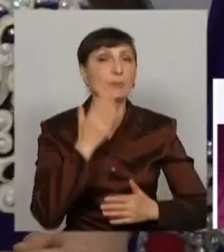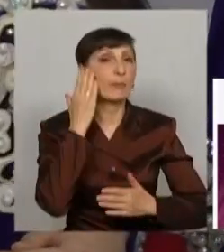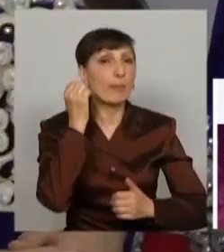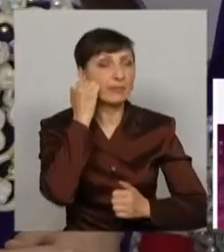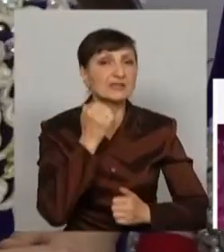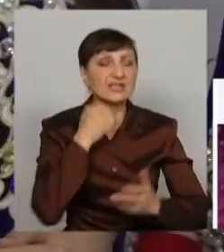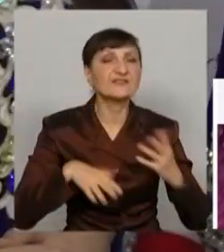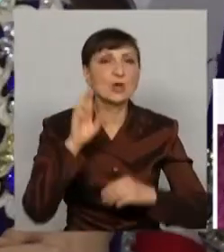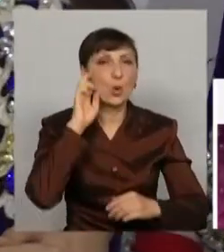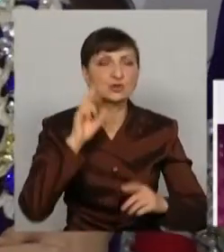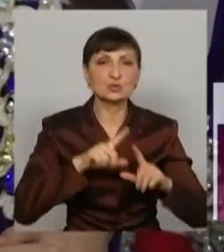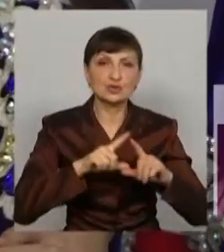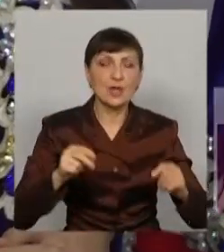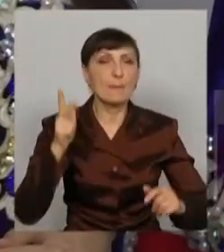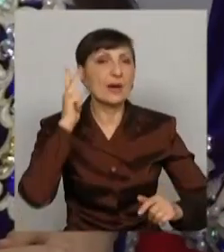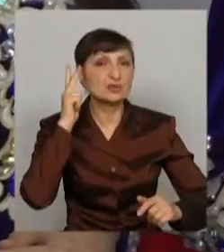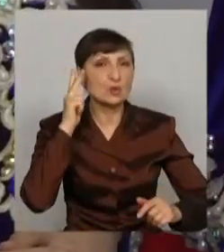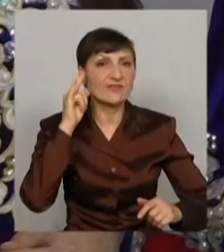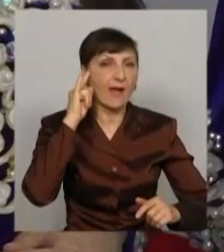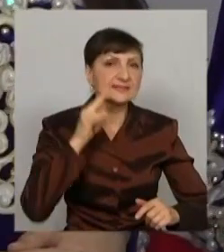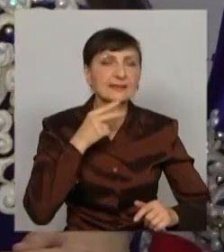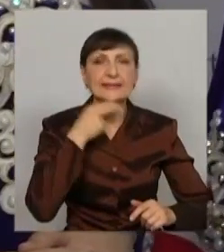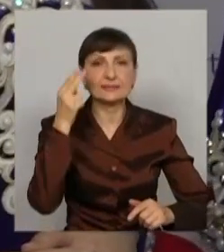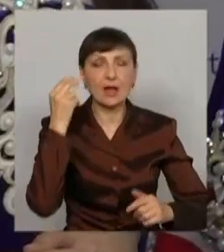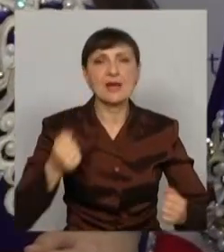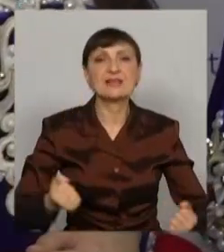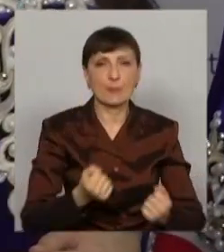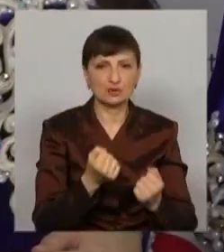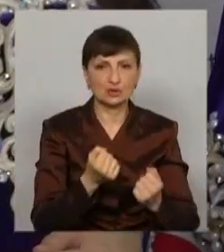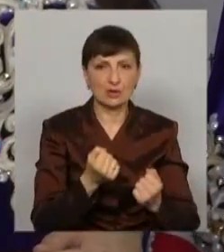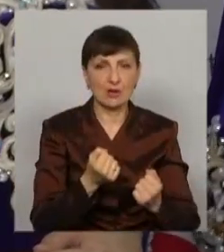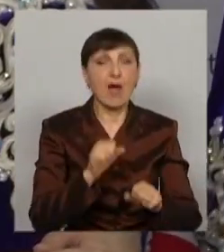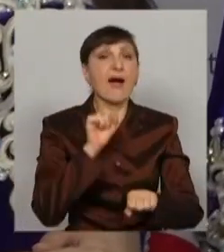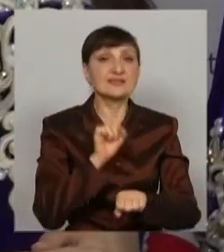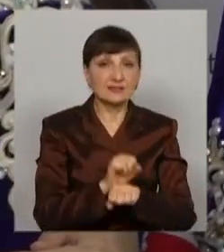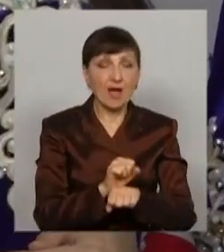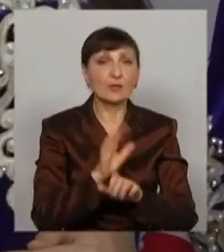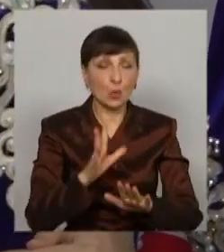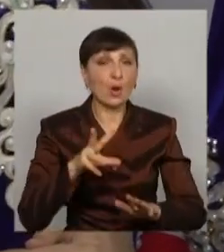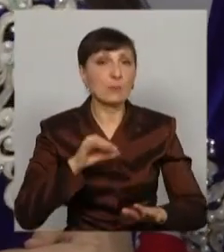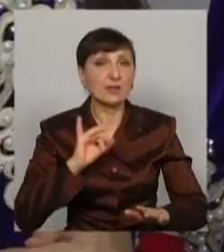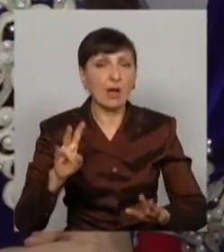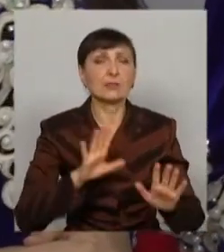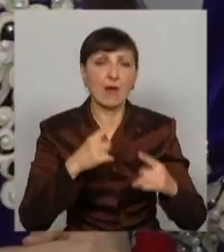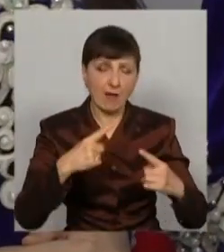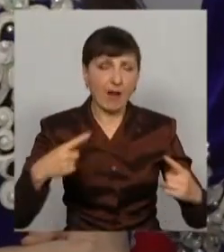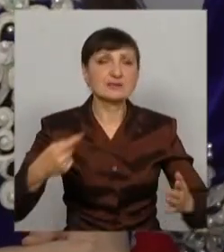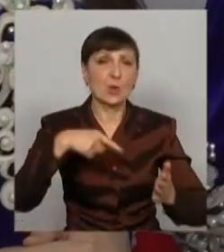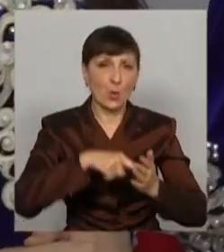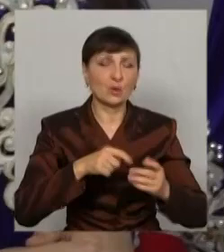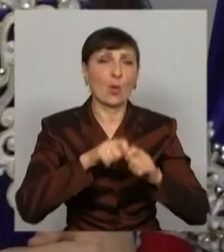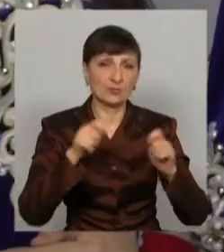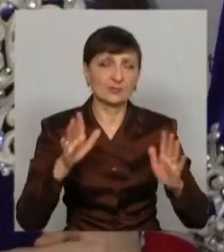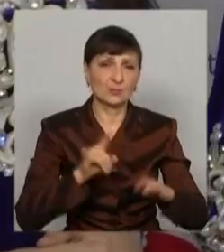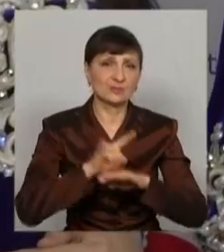все госучреждения и посольства наших стран за оказанную поддержку. Останавливаться на Милане не будем. В будущем планируем открыть и